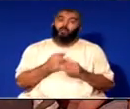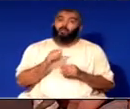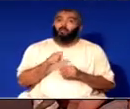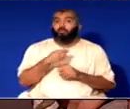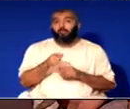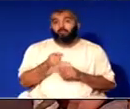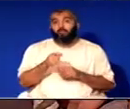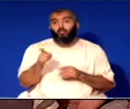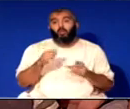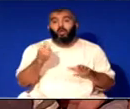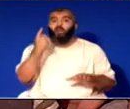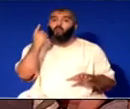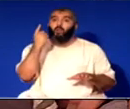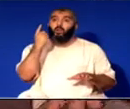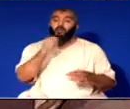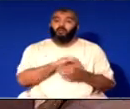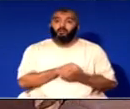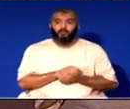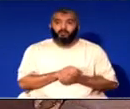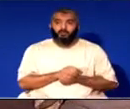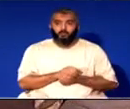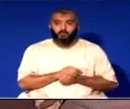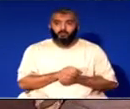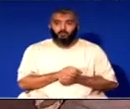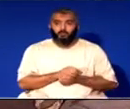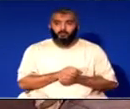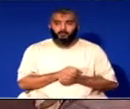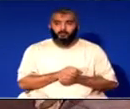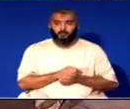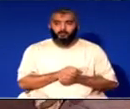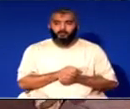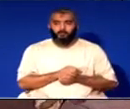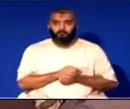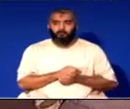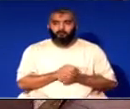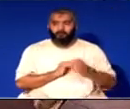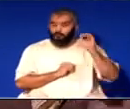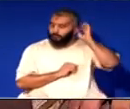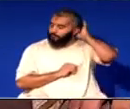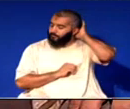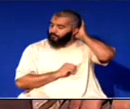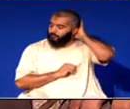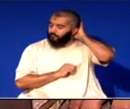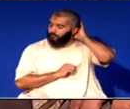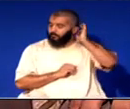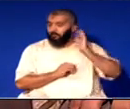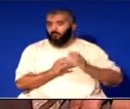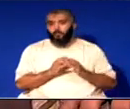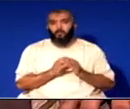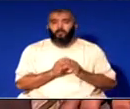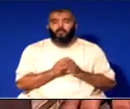عظم الله سبحانه وتعالى. احنا ما عندناش الحلف، شوف احنا فقط نقول لاختنا من مدينه